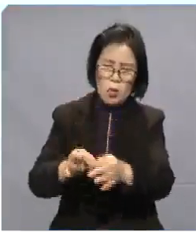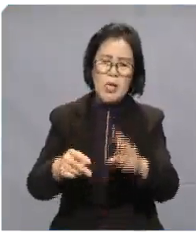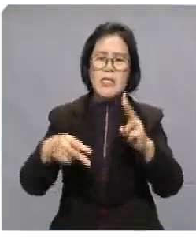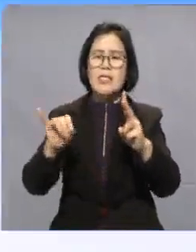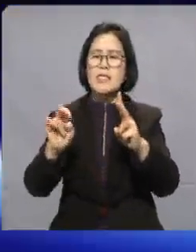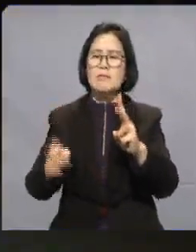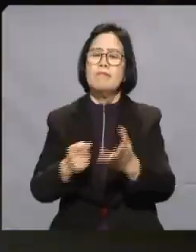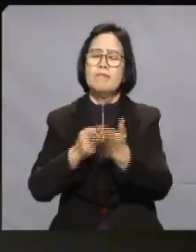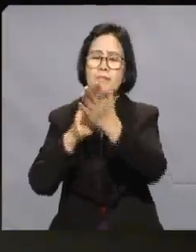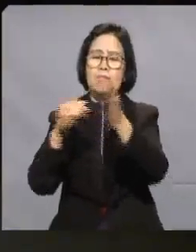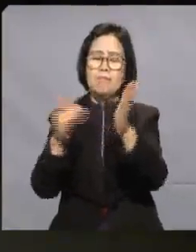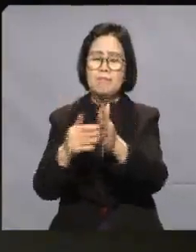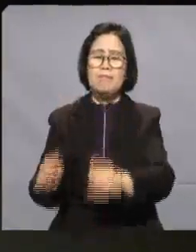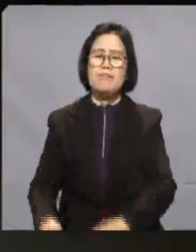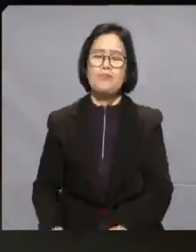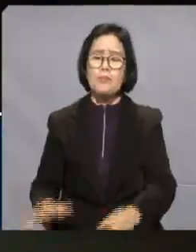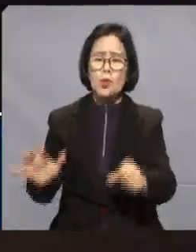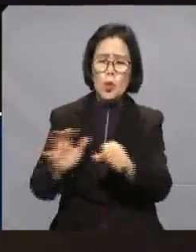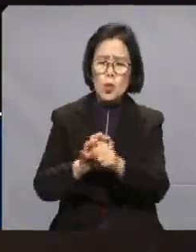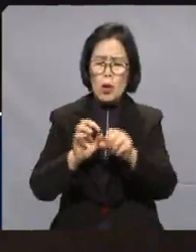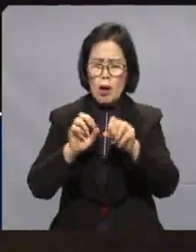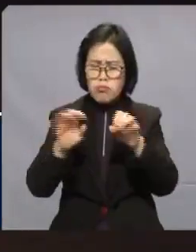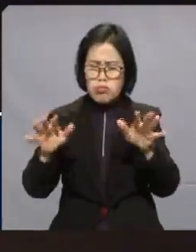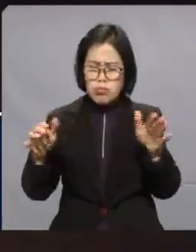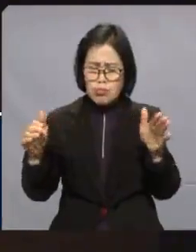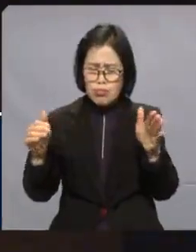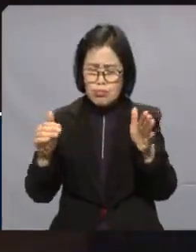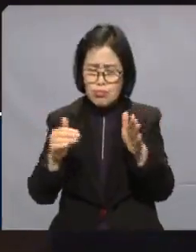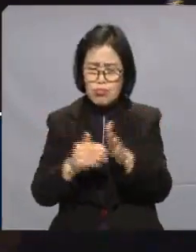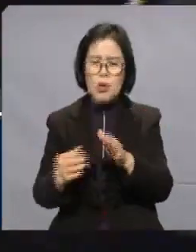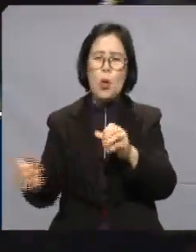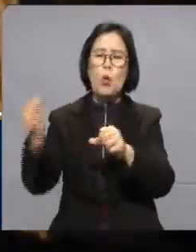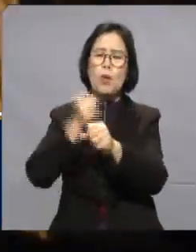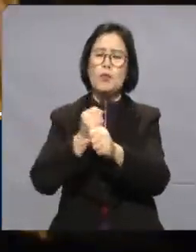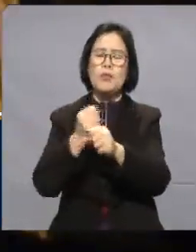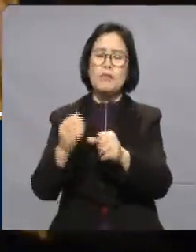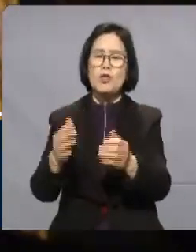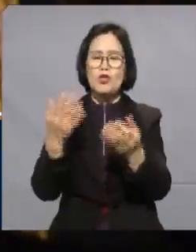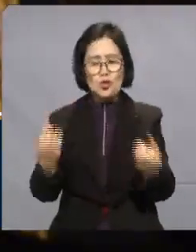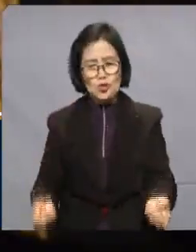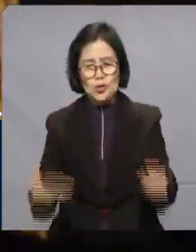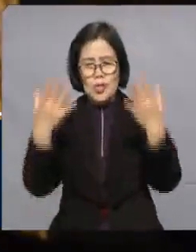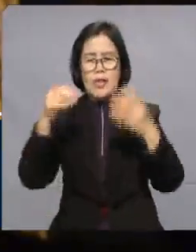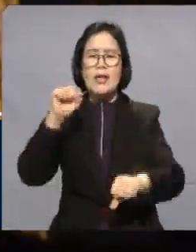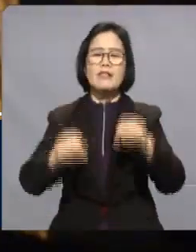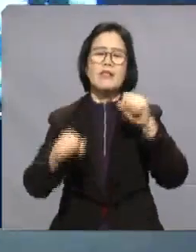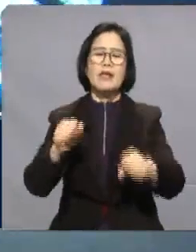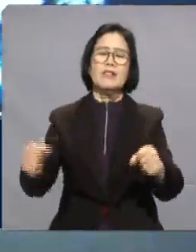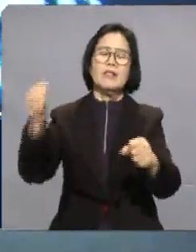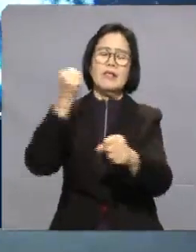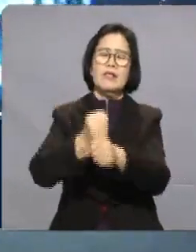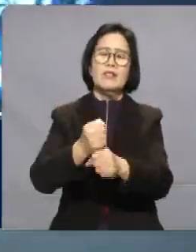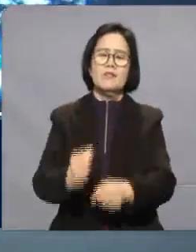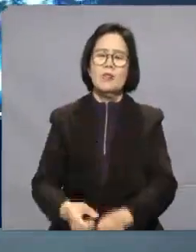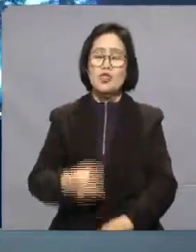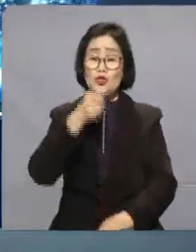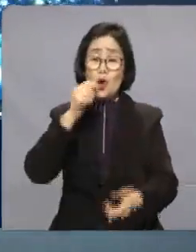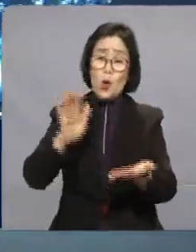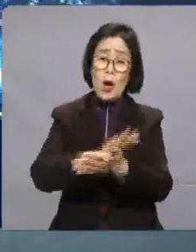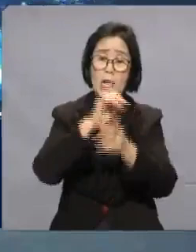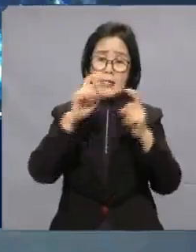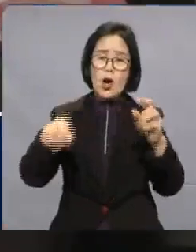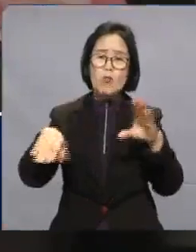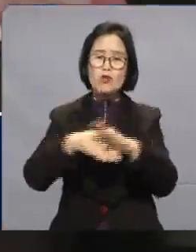항소했습니다. 코로나19 터널을 빠져나와 일상이 회복되면서 축제와 행사가 재개됐습니다. 수원